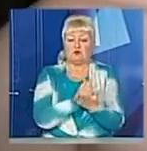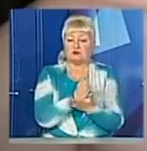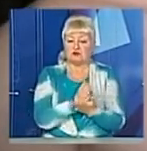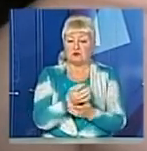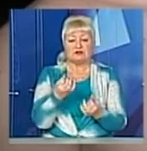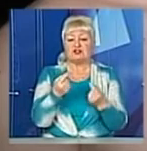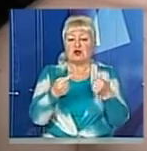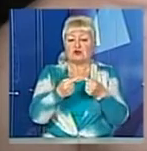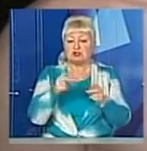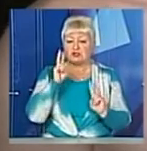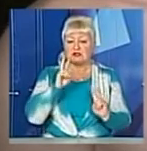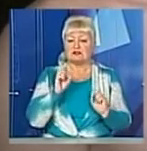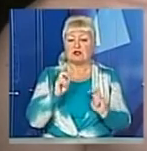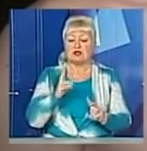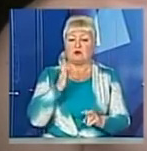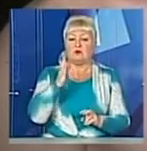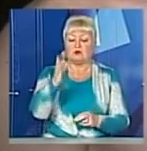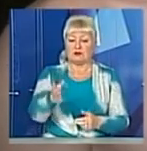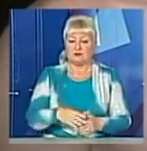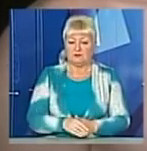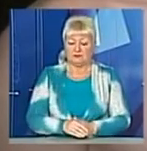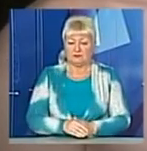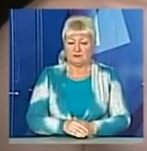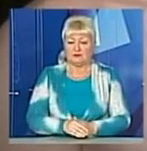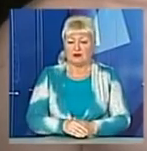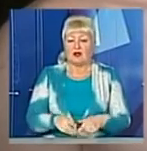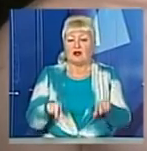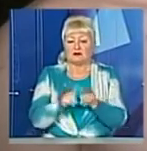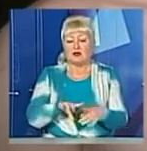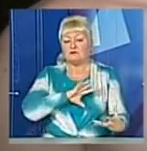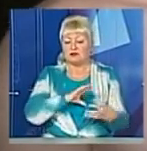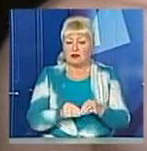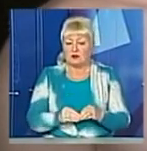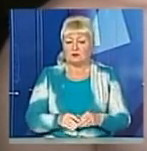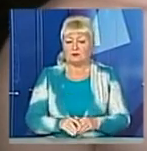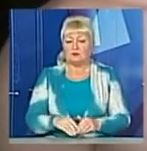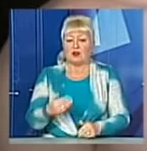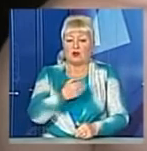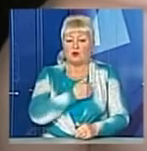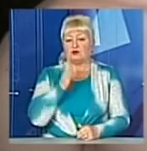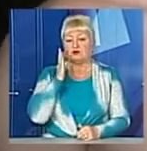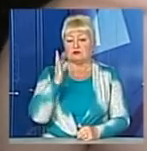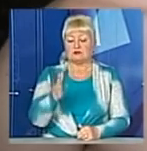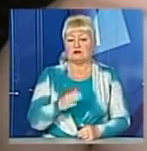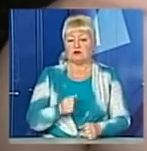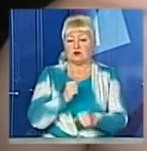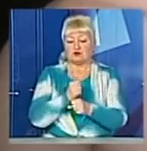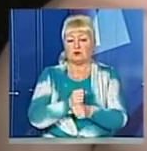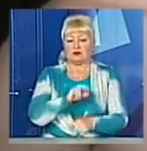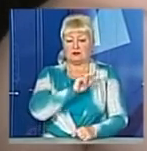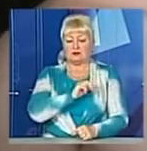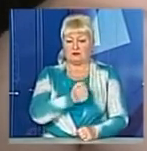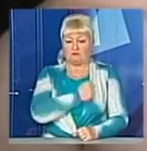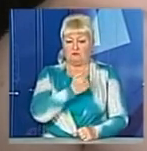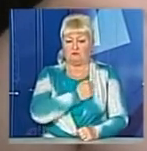не знаю, як там буде проходити той весь процес. Але так, в загальному, хочу стати, зробити воєнну кар'єру.